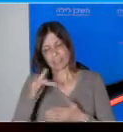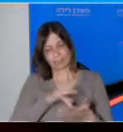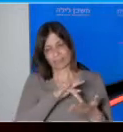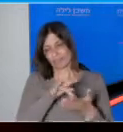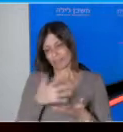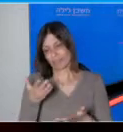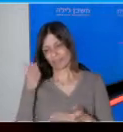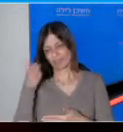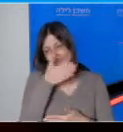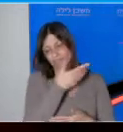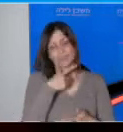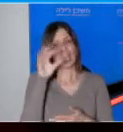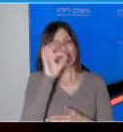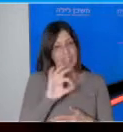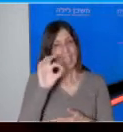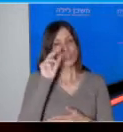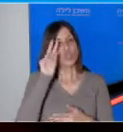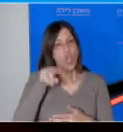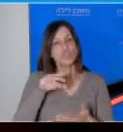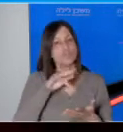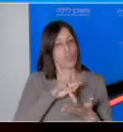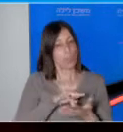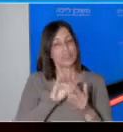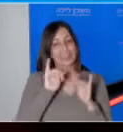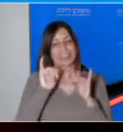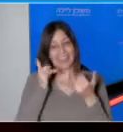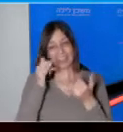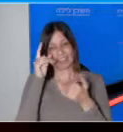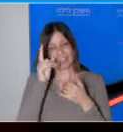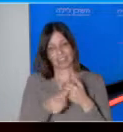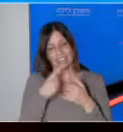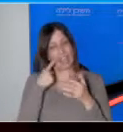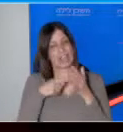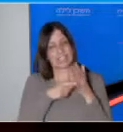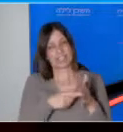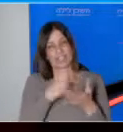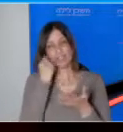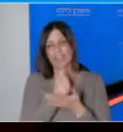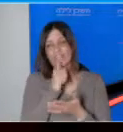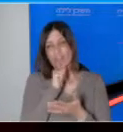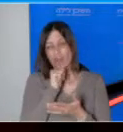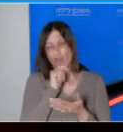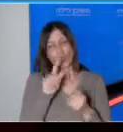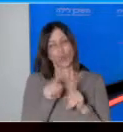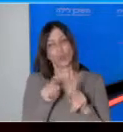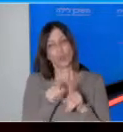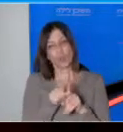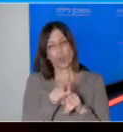הללו. עדיין יש מקומות שכן יידרשו להציג תו ירוק, כמו